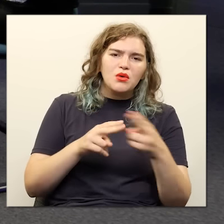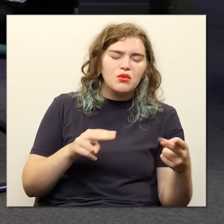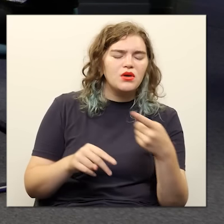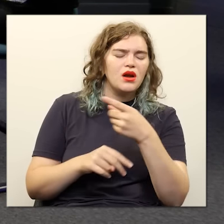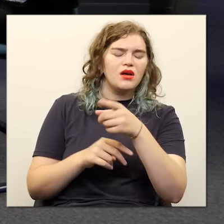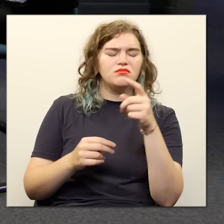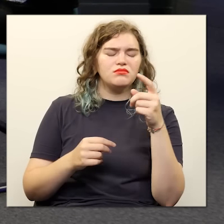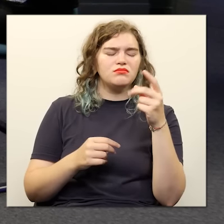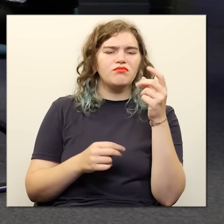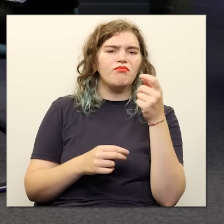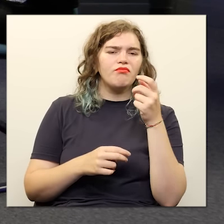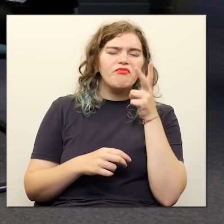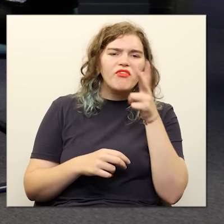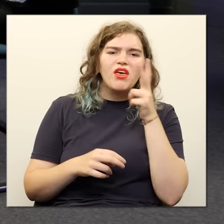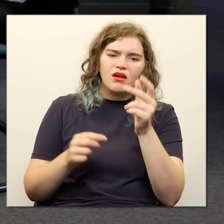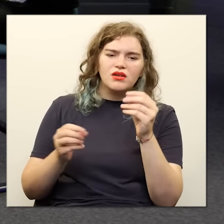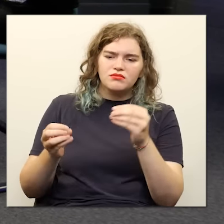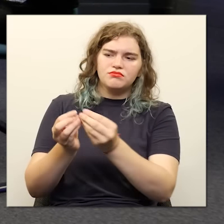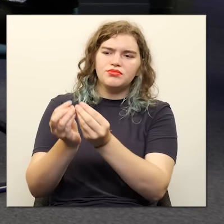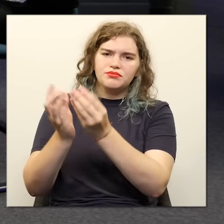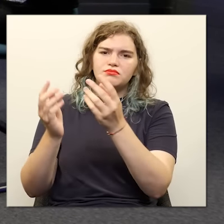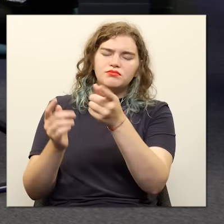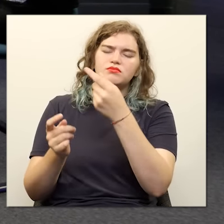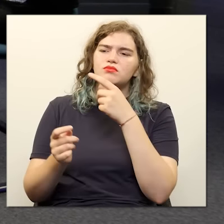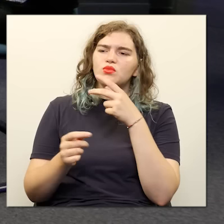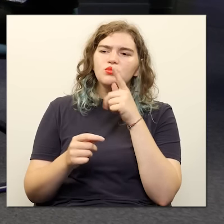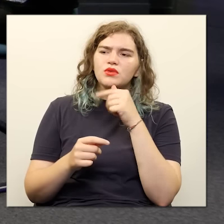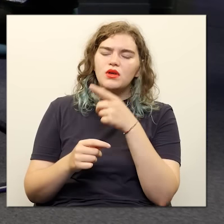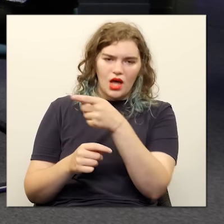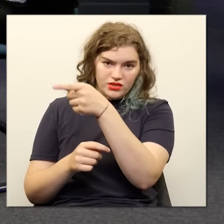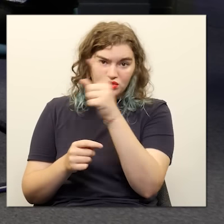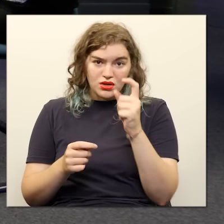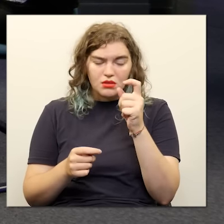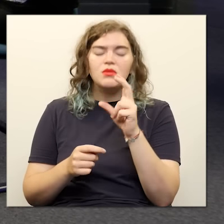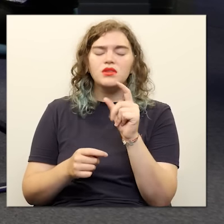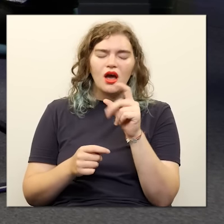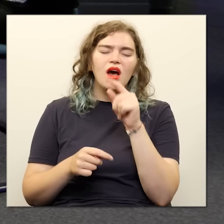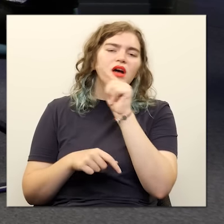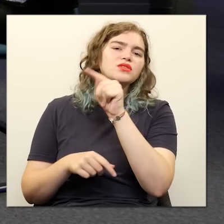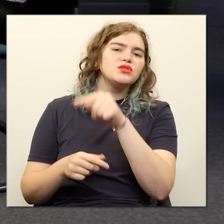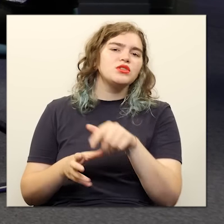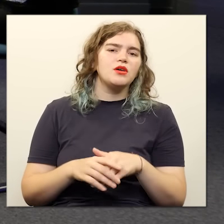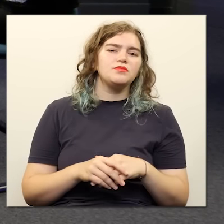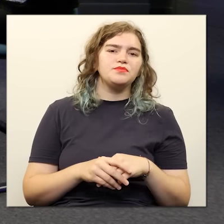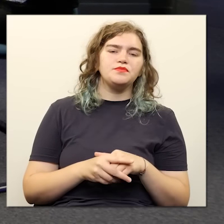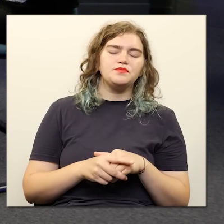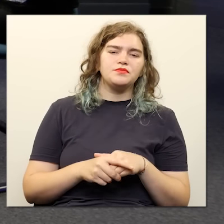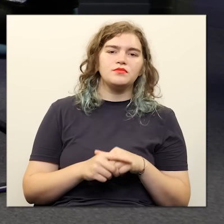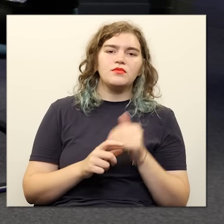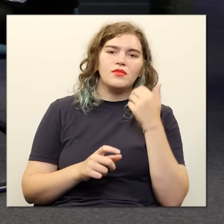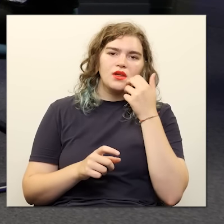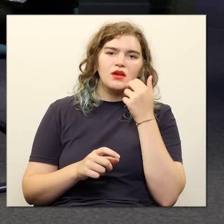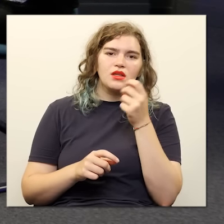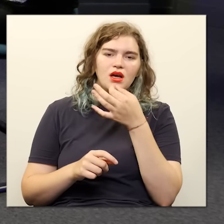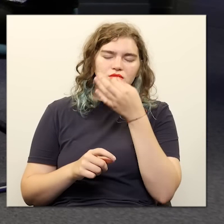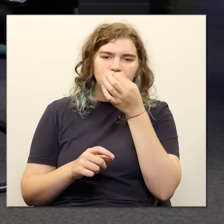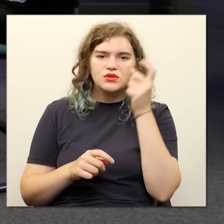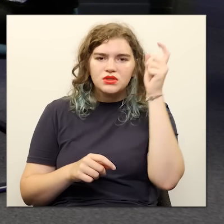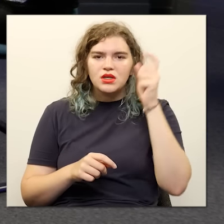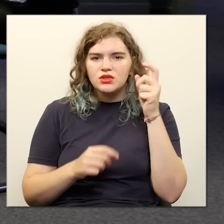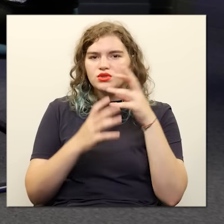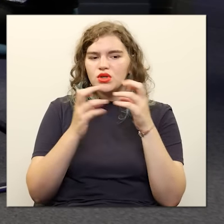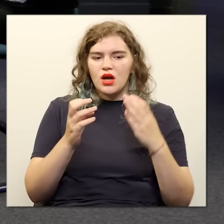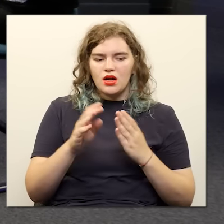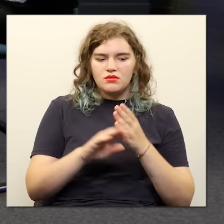copaci înfloriți, verdeață, frumos. Și am zis, aici sunt cămările? Da, zice, aici sunt cămările cerului. Când o zis că sunt